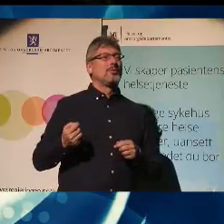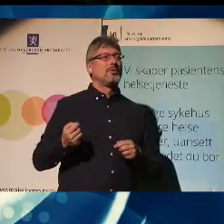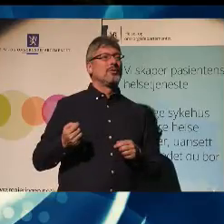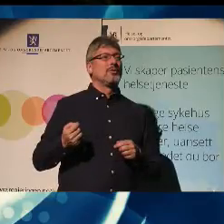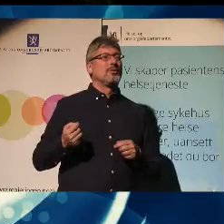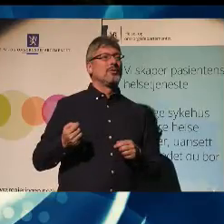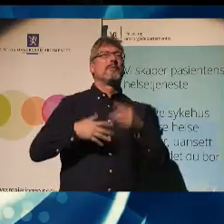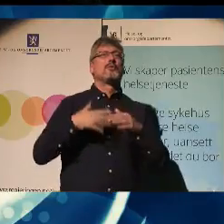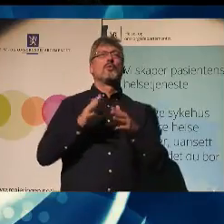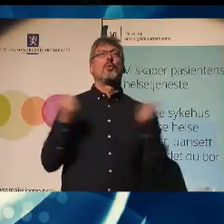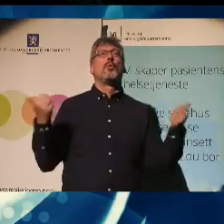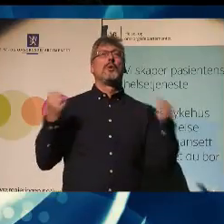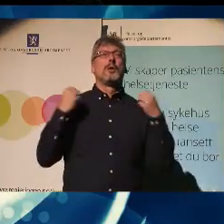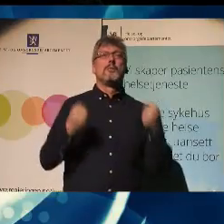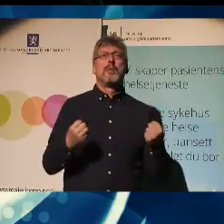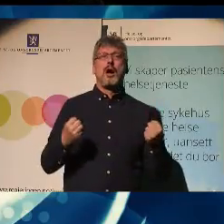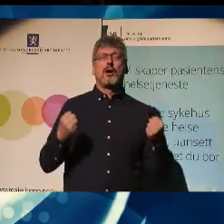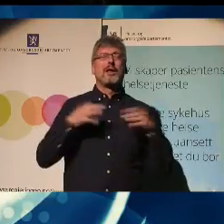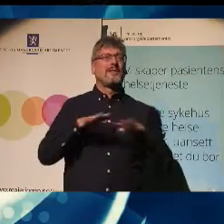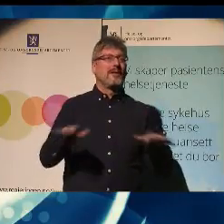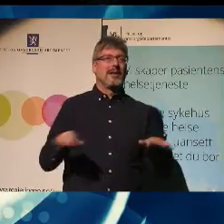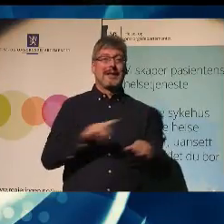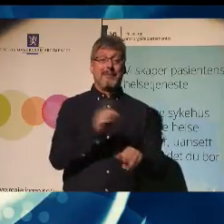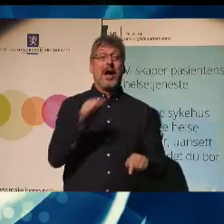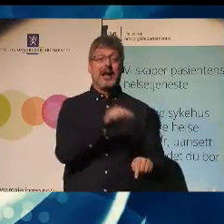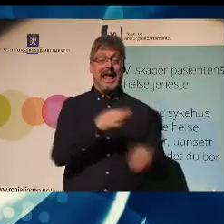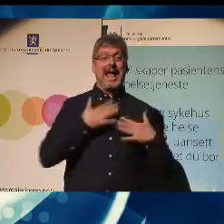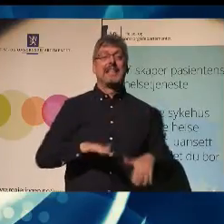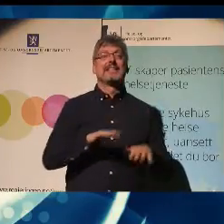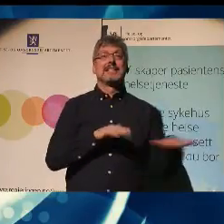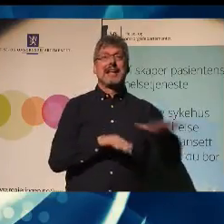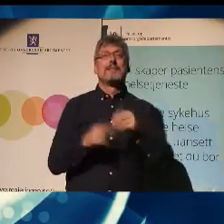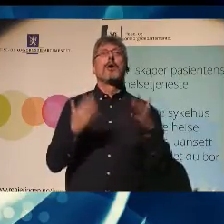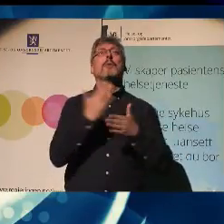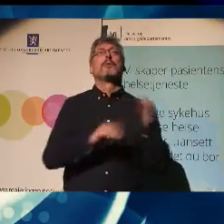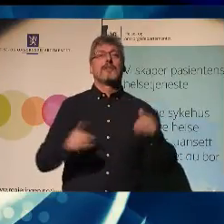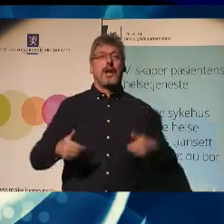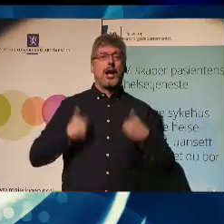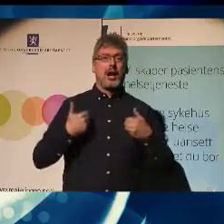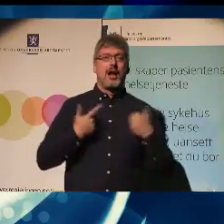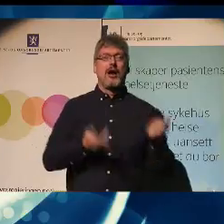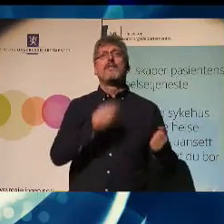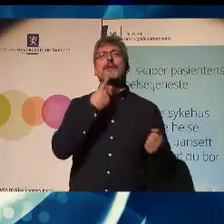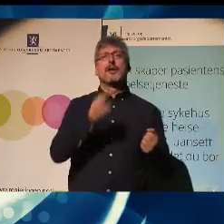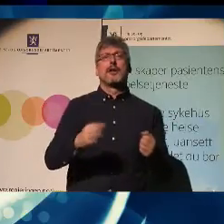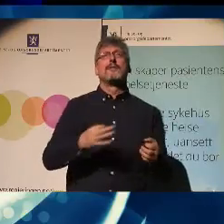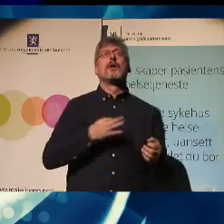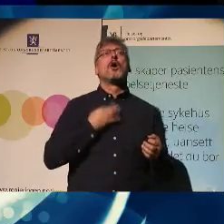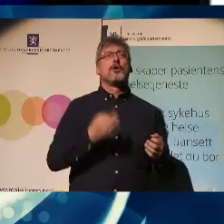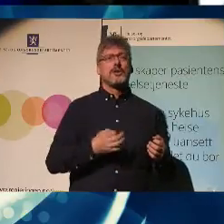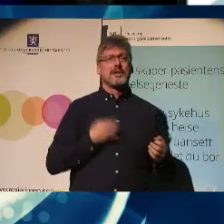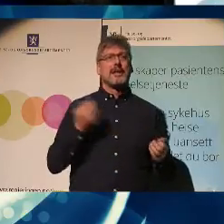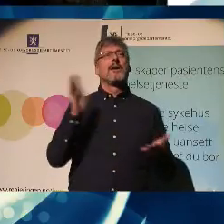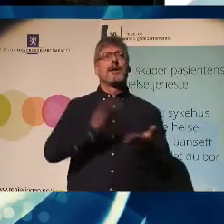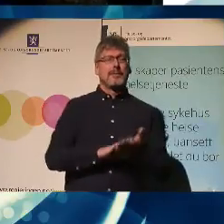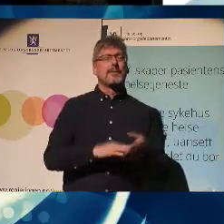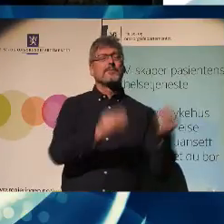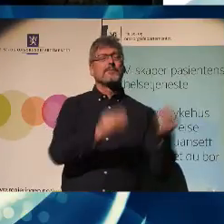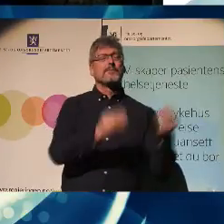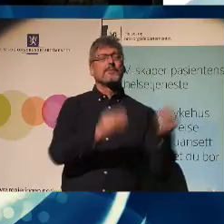makt og innflytelse som i helsesektoren. Og på mange måter så skal vi være veldig glad for det. Og vi har sagt at vi ønsker å være med å